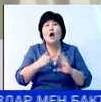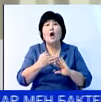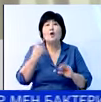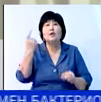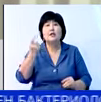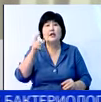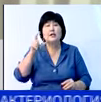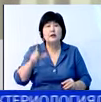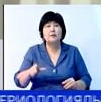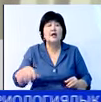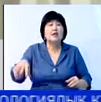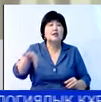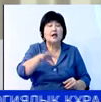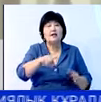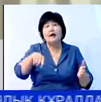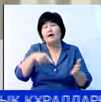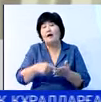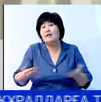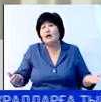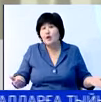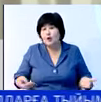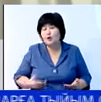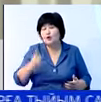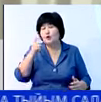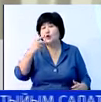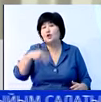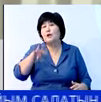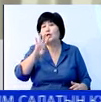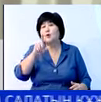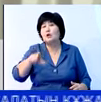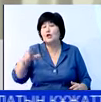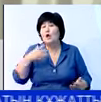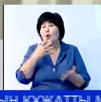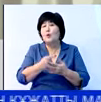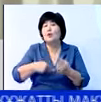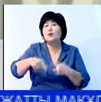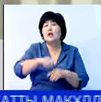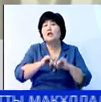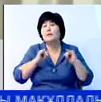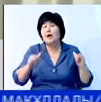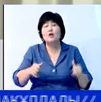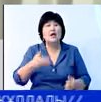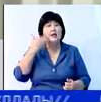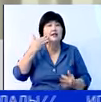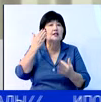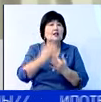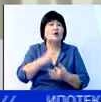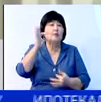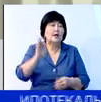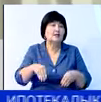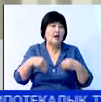мекендерде шағын қалаларда және қалаларда тұратын 24 адамға өз кәсібін ашуға жеңілдетілген пайызды